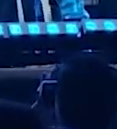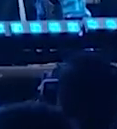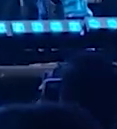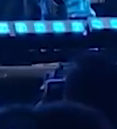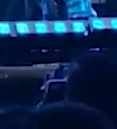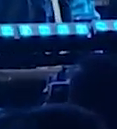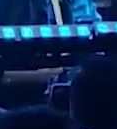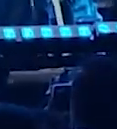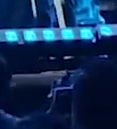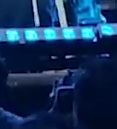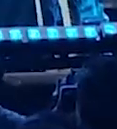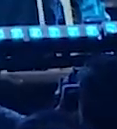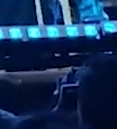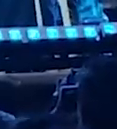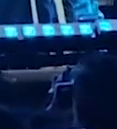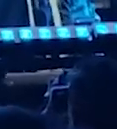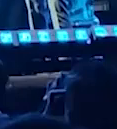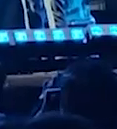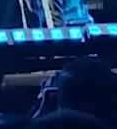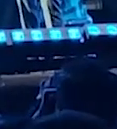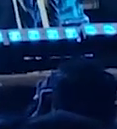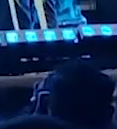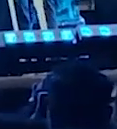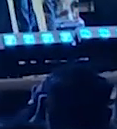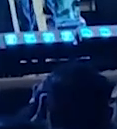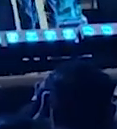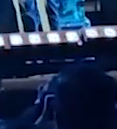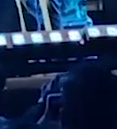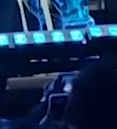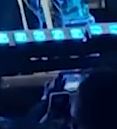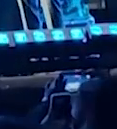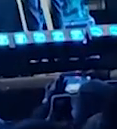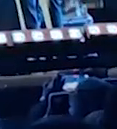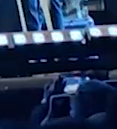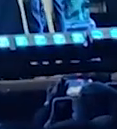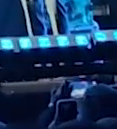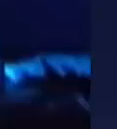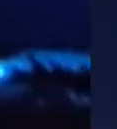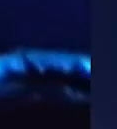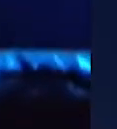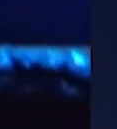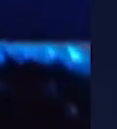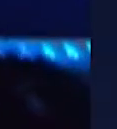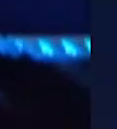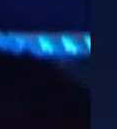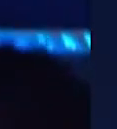Bukan sebuah kebetulan, Tri Adinata, Pak Guru dari Medan ini bisa tampil satu panggung bersama Alan Walker.